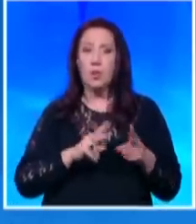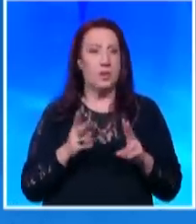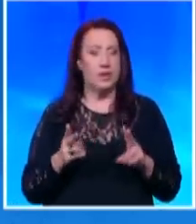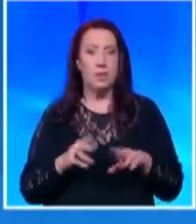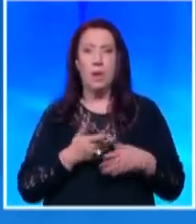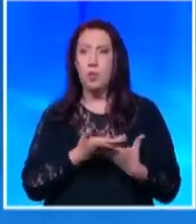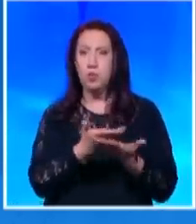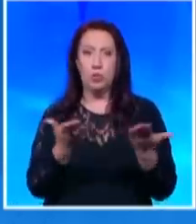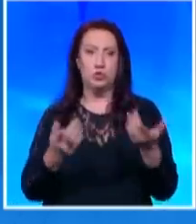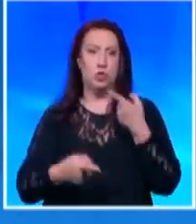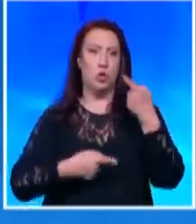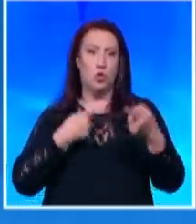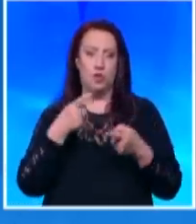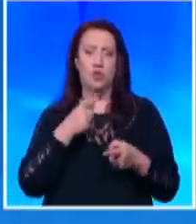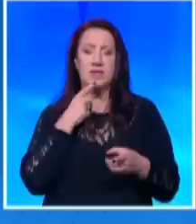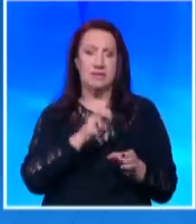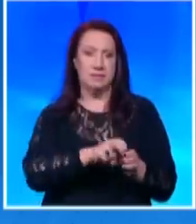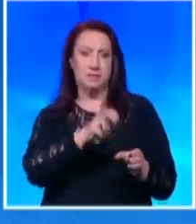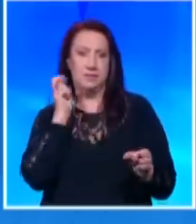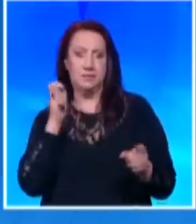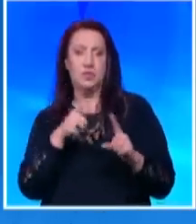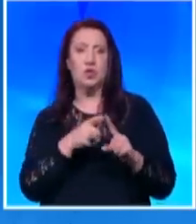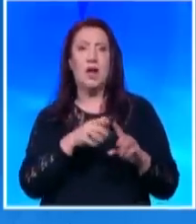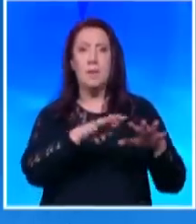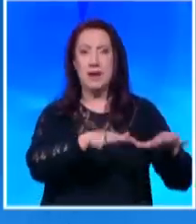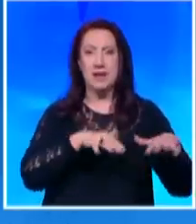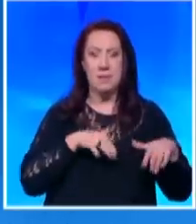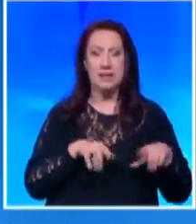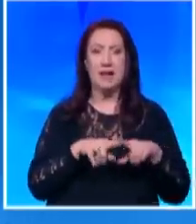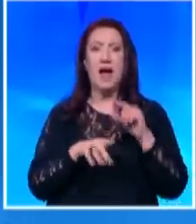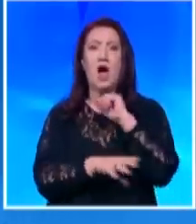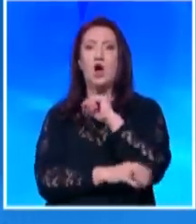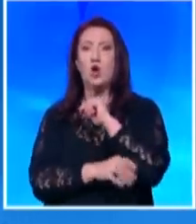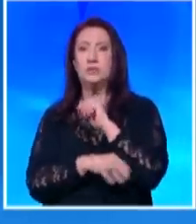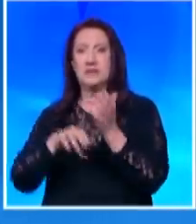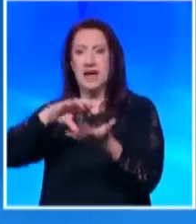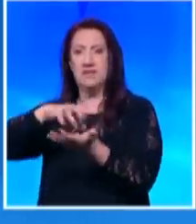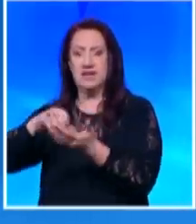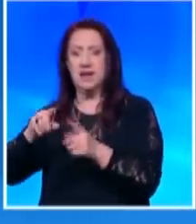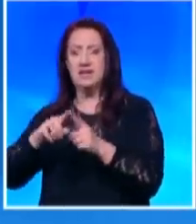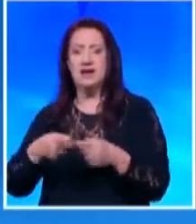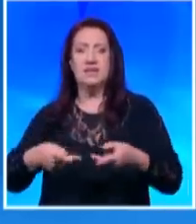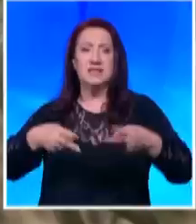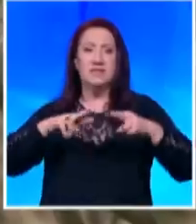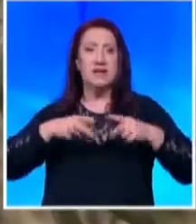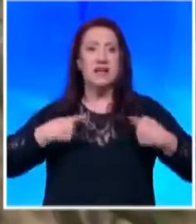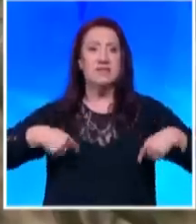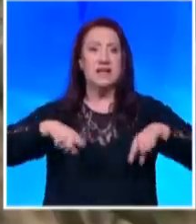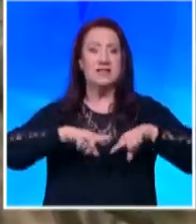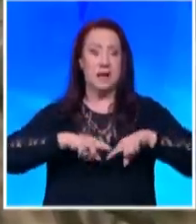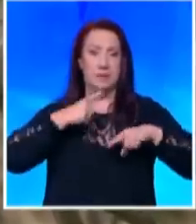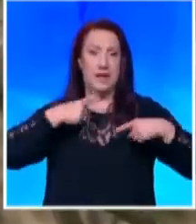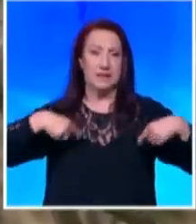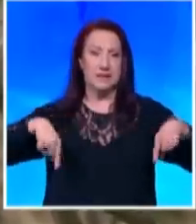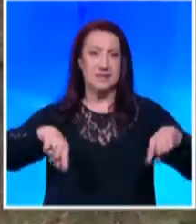да излезе от парламента и ромските махали, да се върне в съдебните зали. Прокуратурата трябва да излезе от много места. Пред